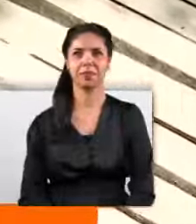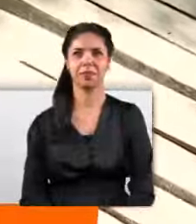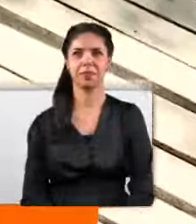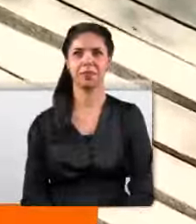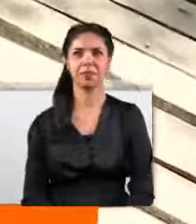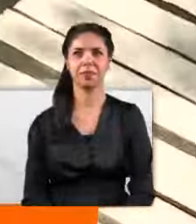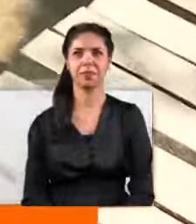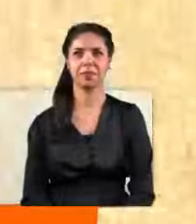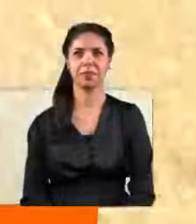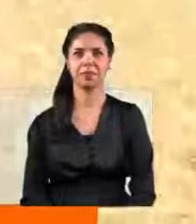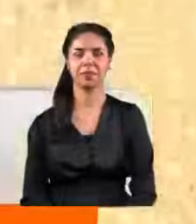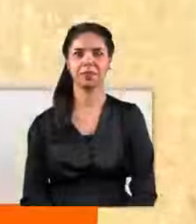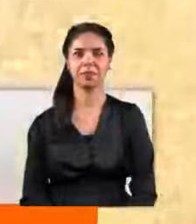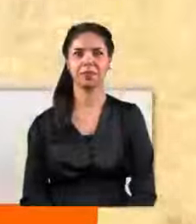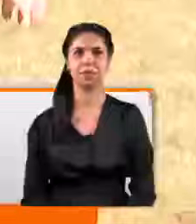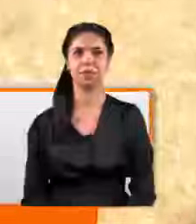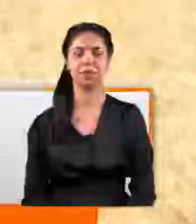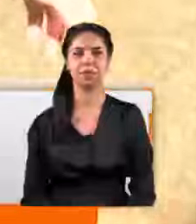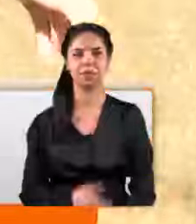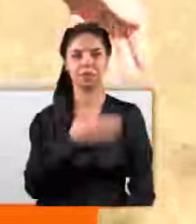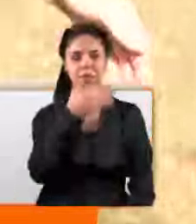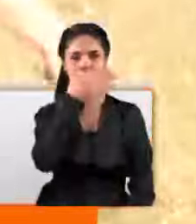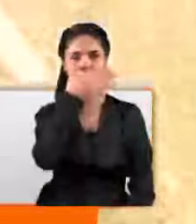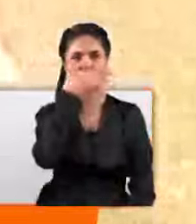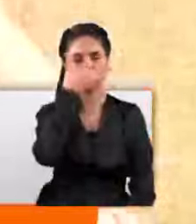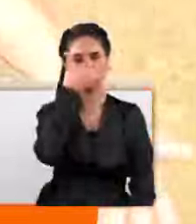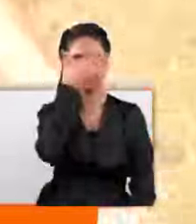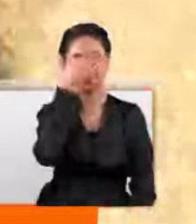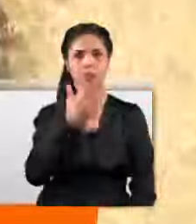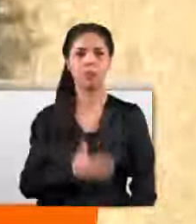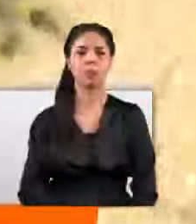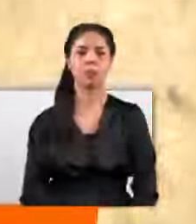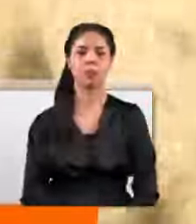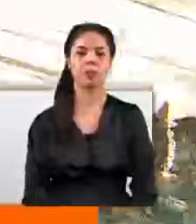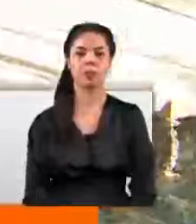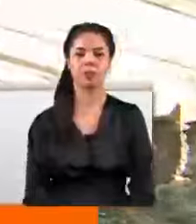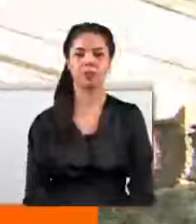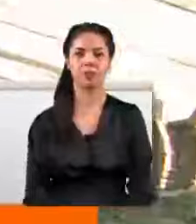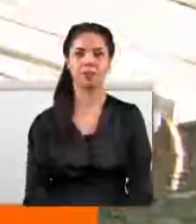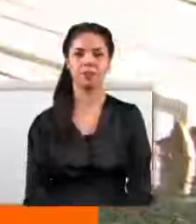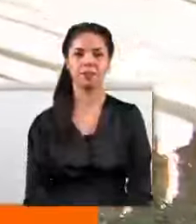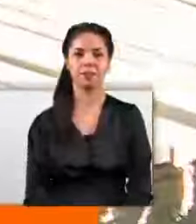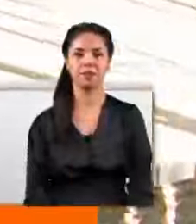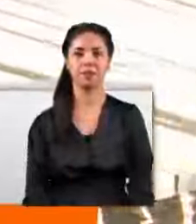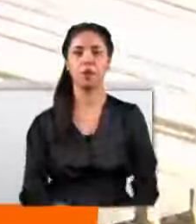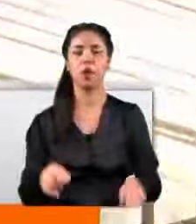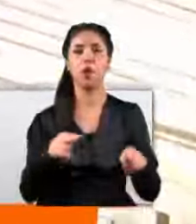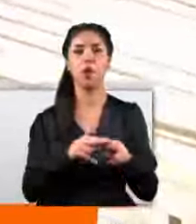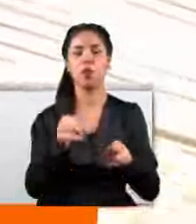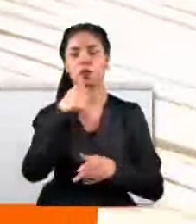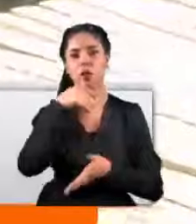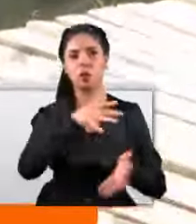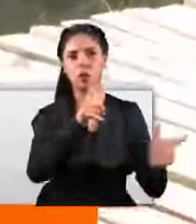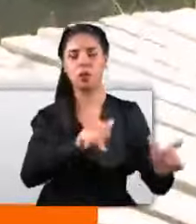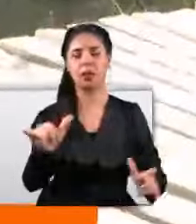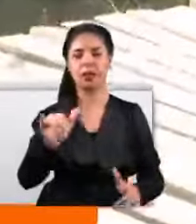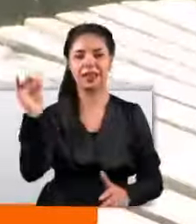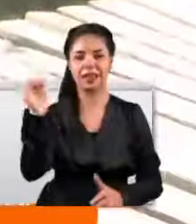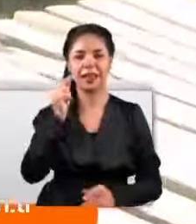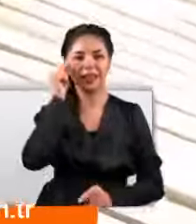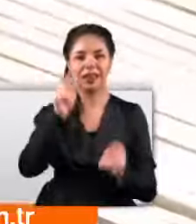Bizim için şahane. Çivi gibi, buz gibi. Yuvarlanacağım bunun içinde, keyfi o zaman. Kocadere'nin yanı başında serinleyenleri